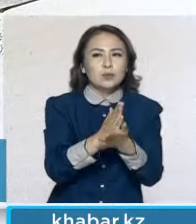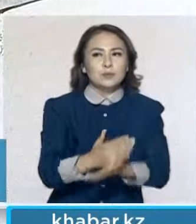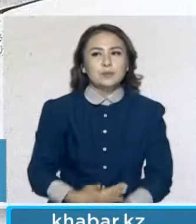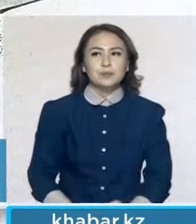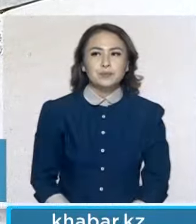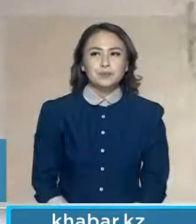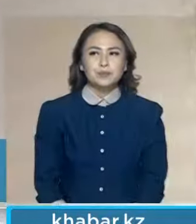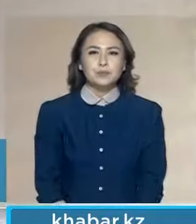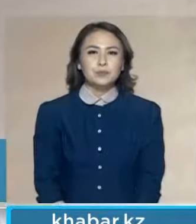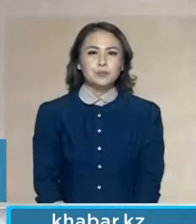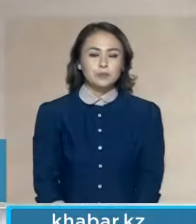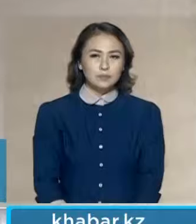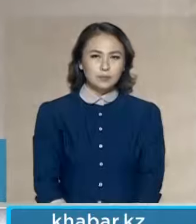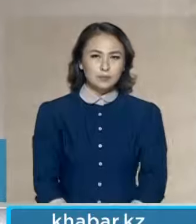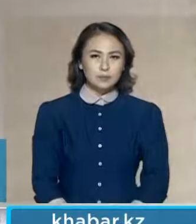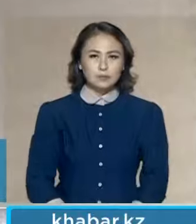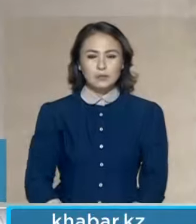отыр.